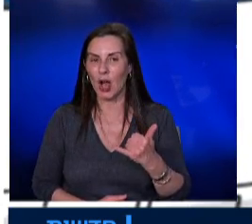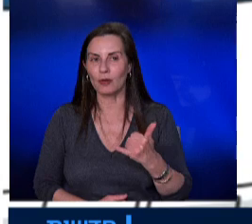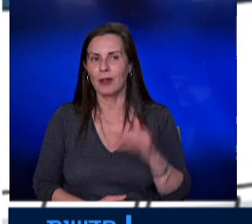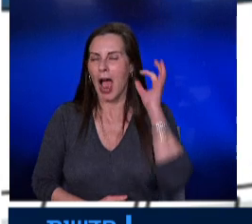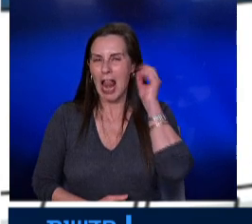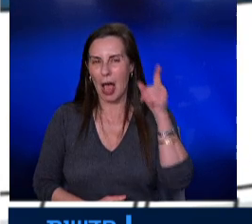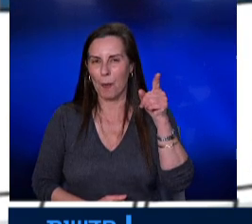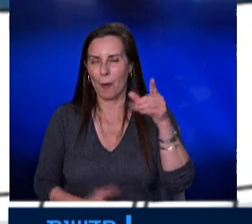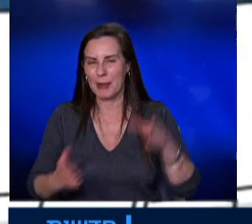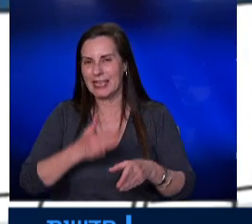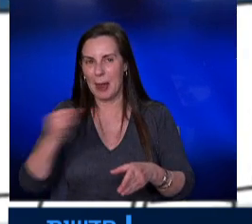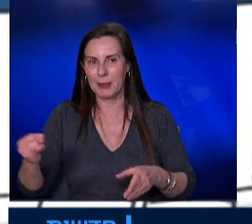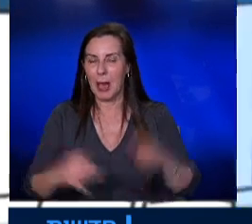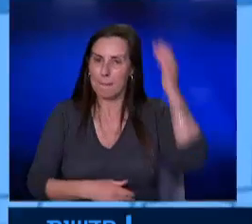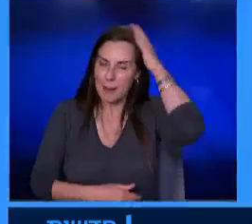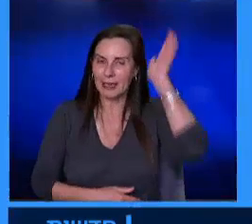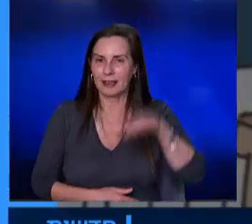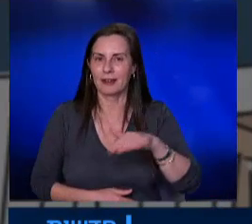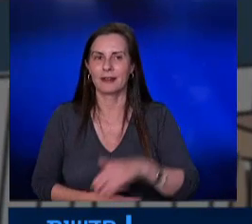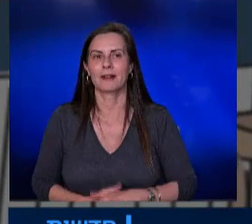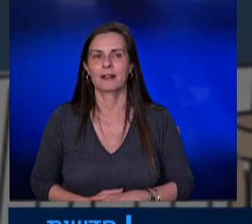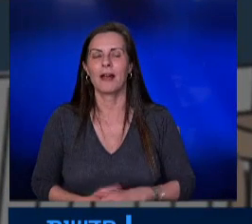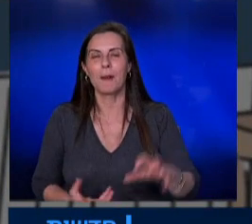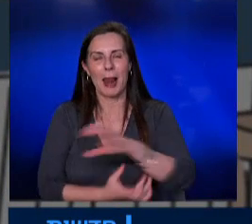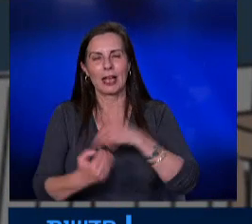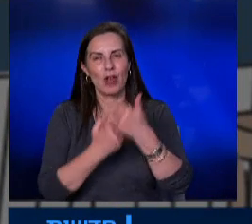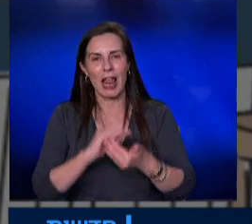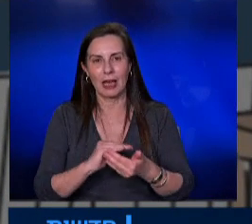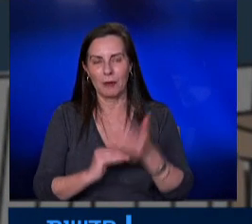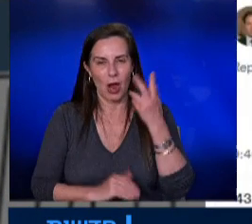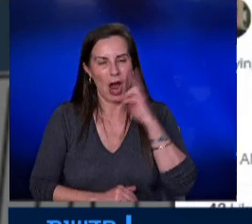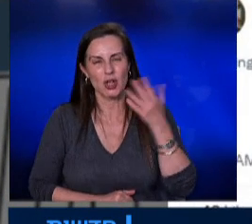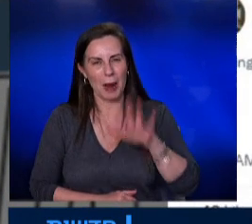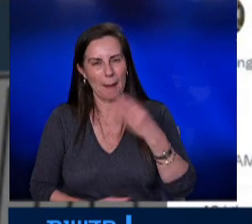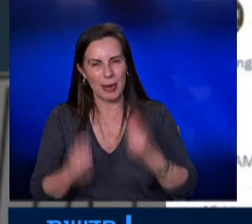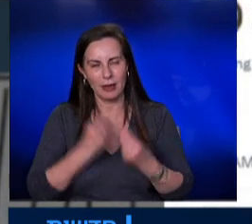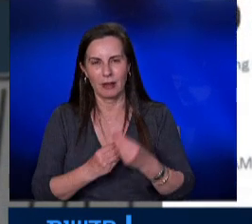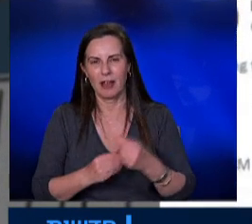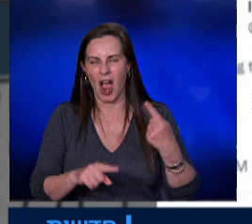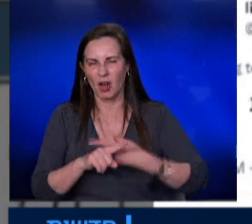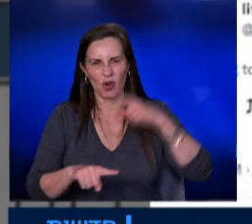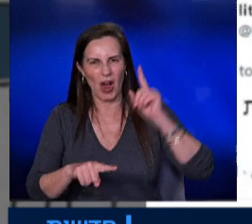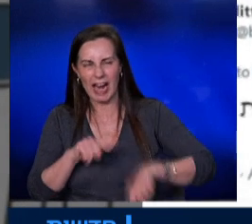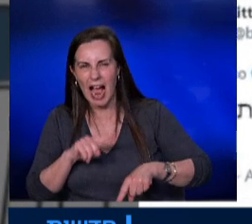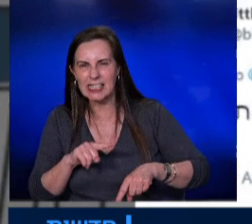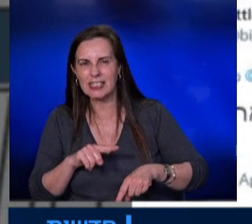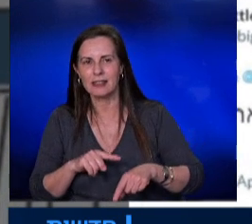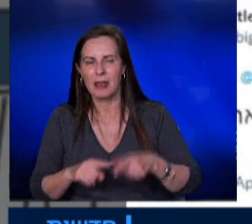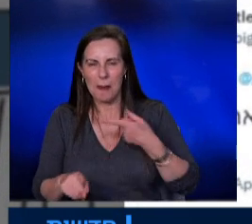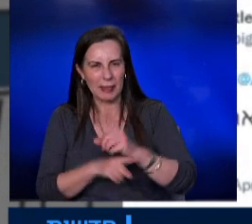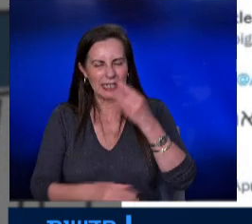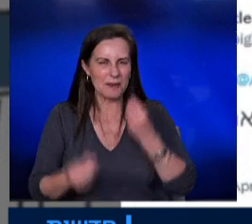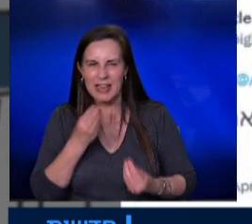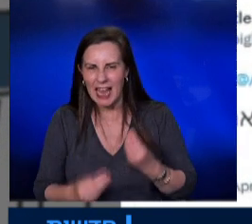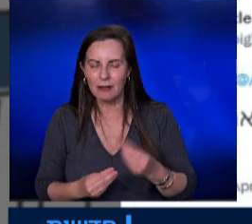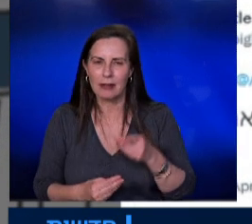עידית סילמן, בנט וסערת החמץ. השפלה מינית, הדוד הגס והמביך ומטריד מינית